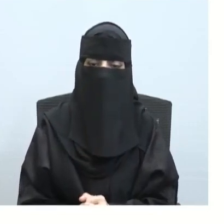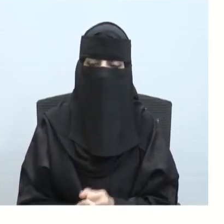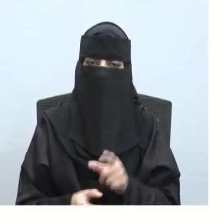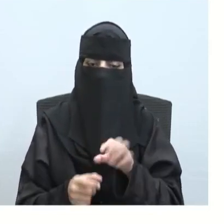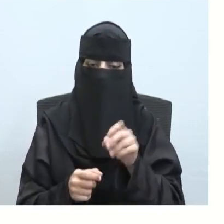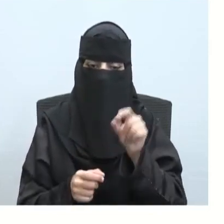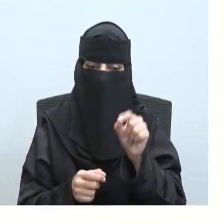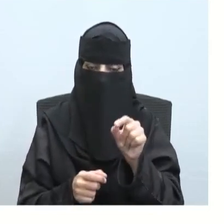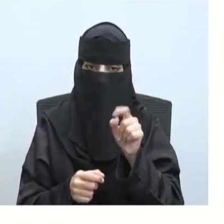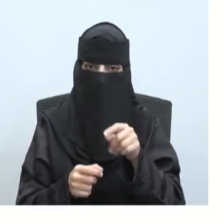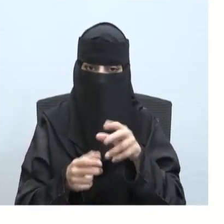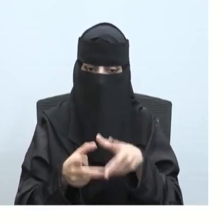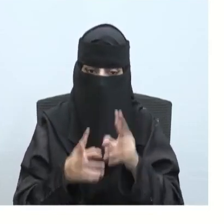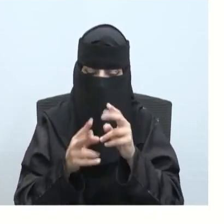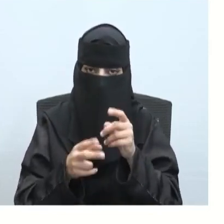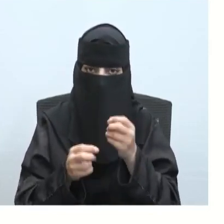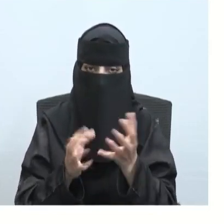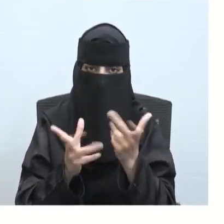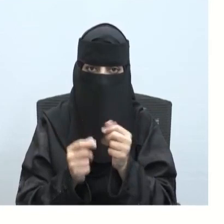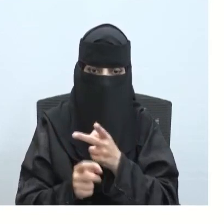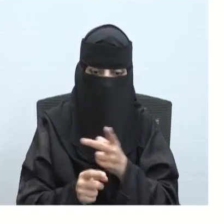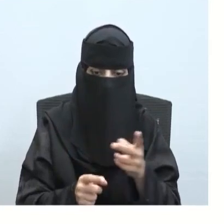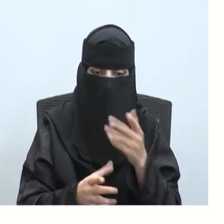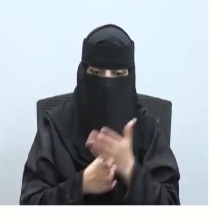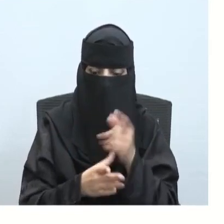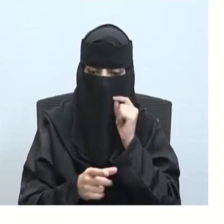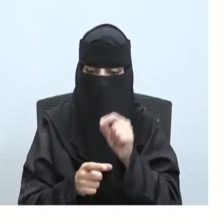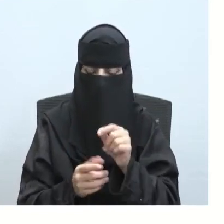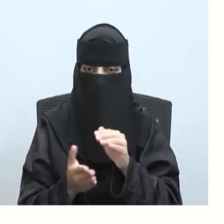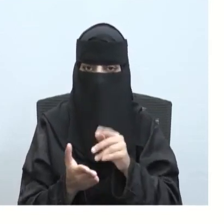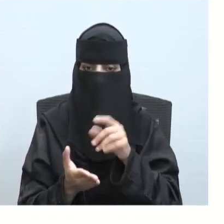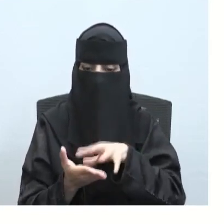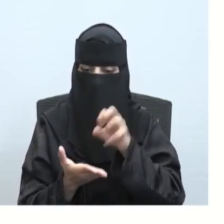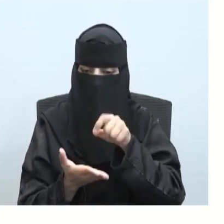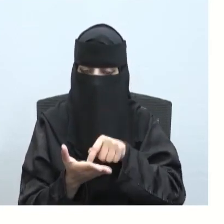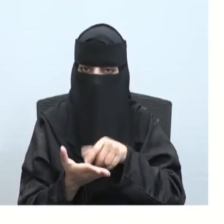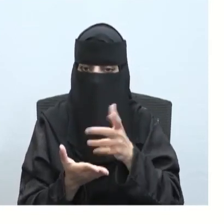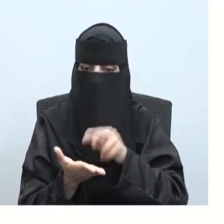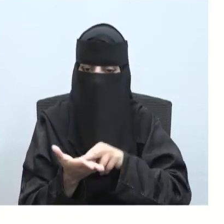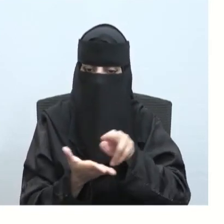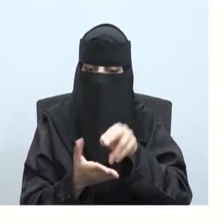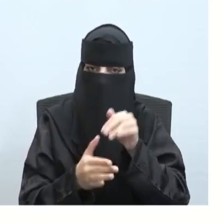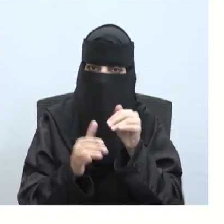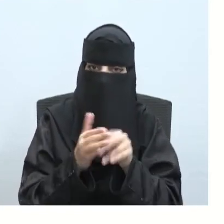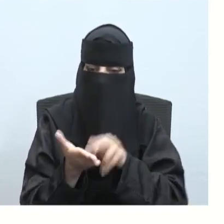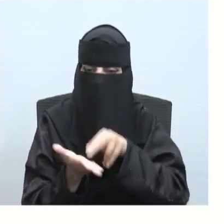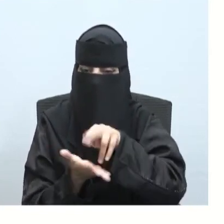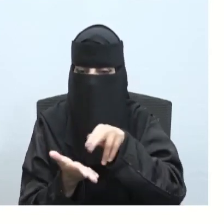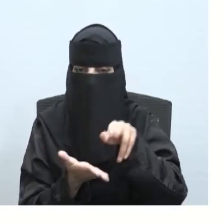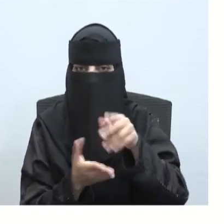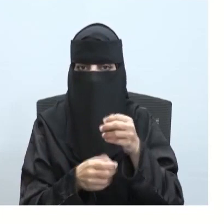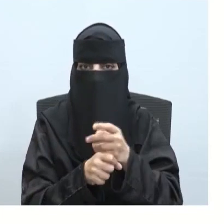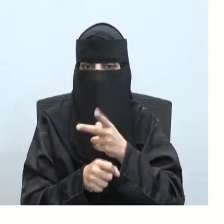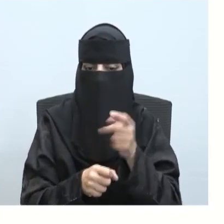ذلك بواسطة مولد أرقام عشوائي. في هذه الحالة تطبع العقدة ذاتية رسالة ذاتية وترسل